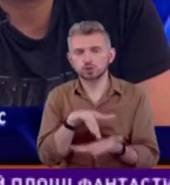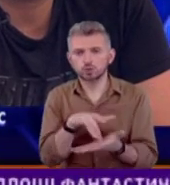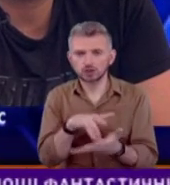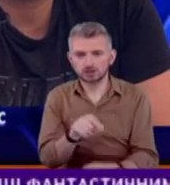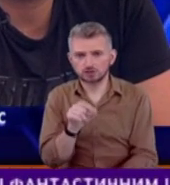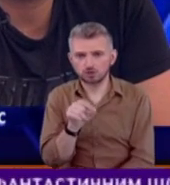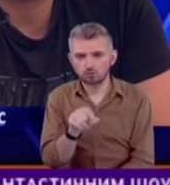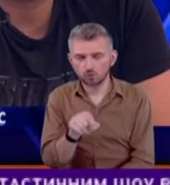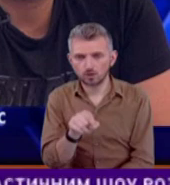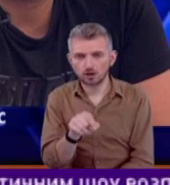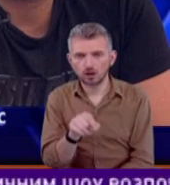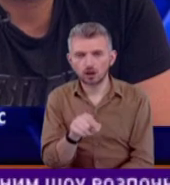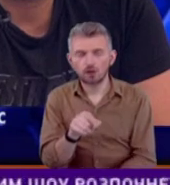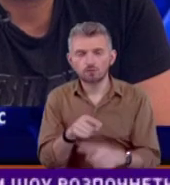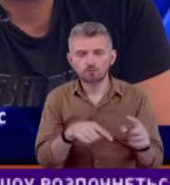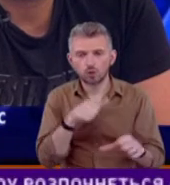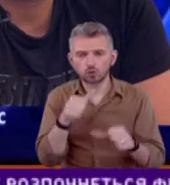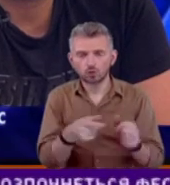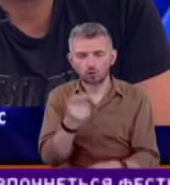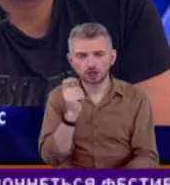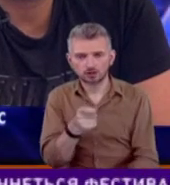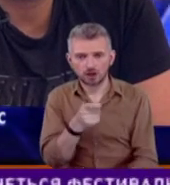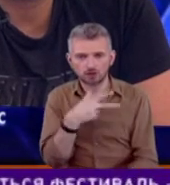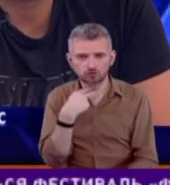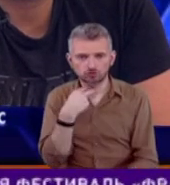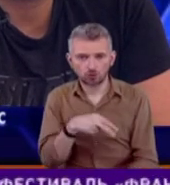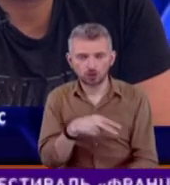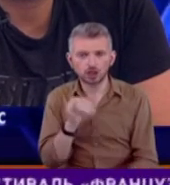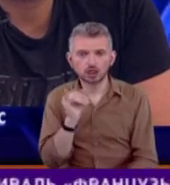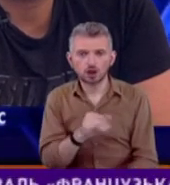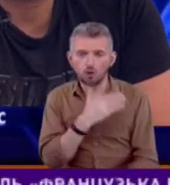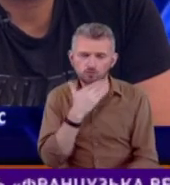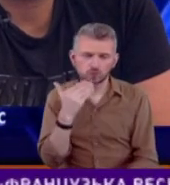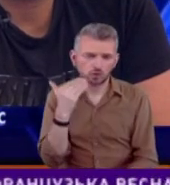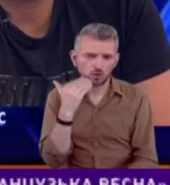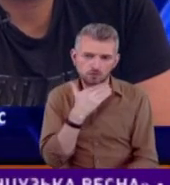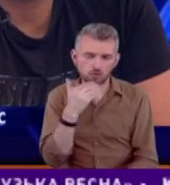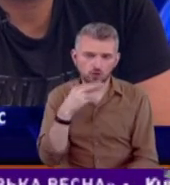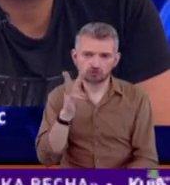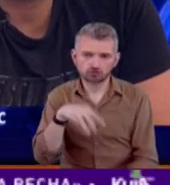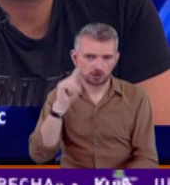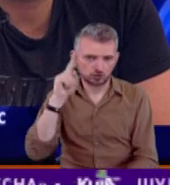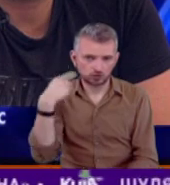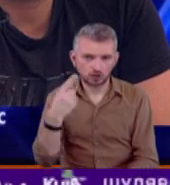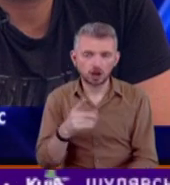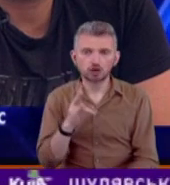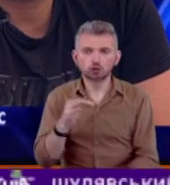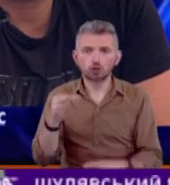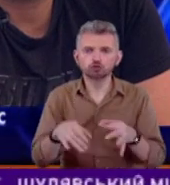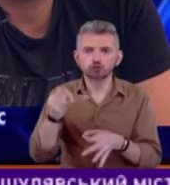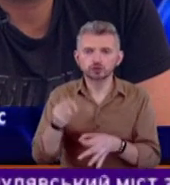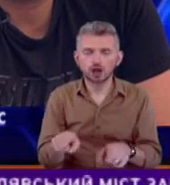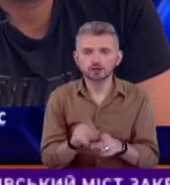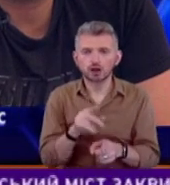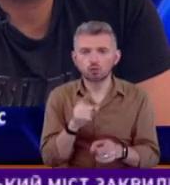ему полгода дали срок и много-много там штрафа. Но судья, так как он